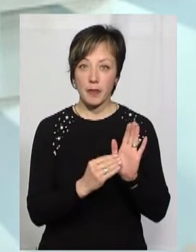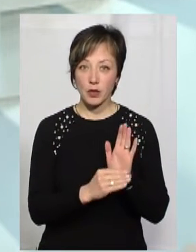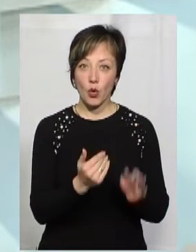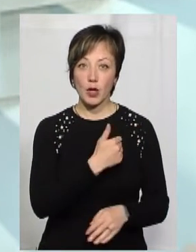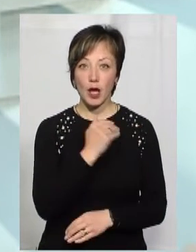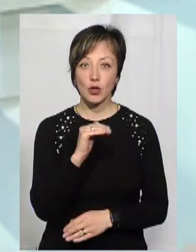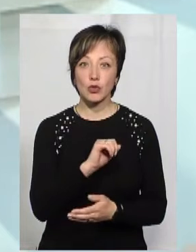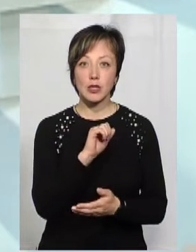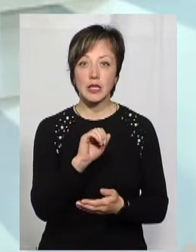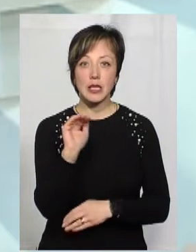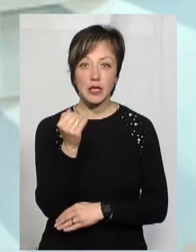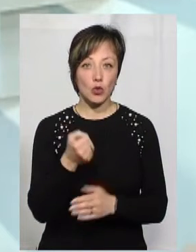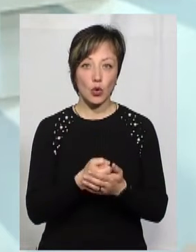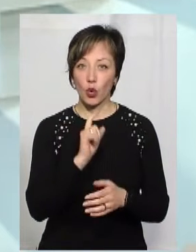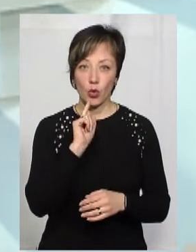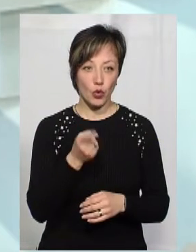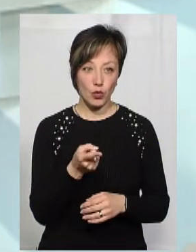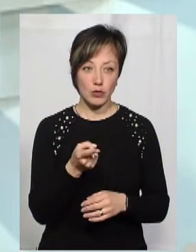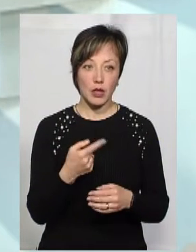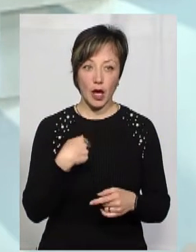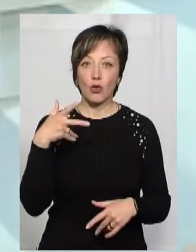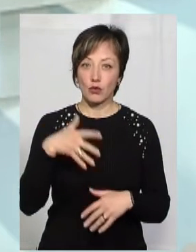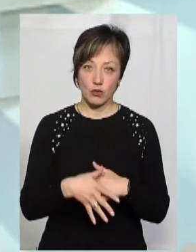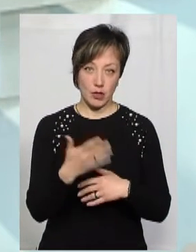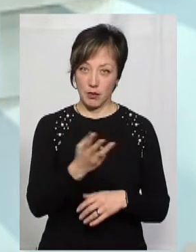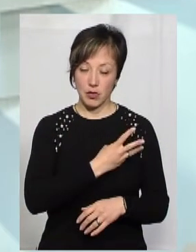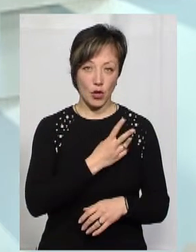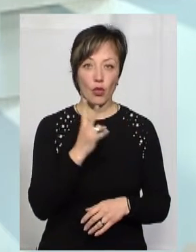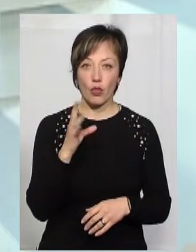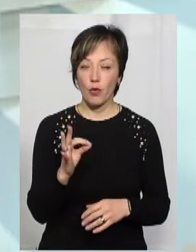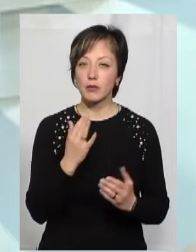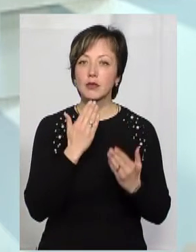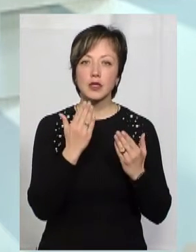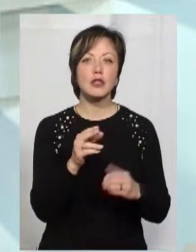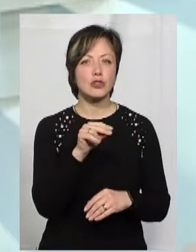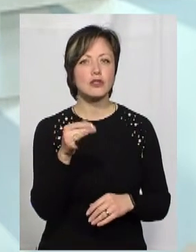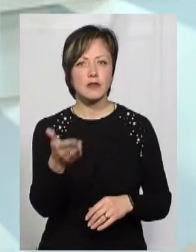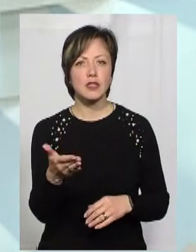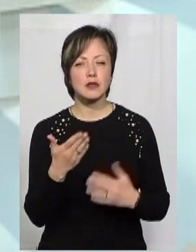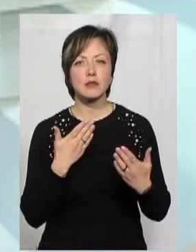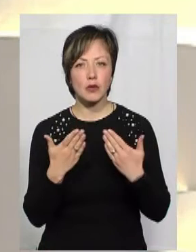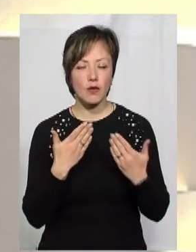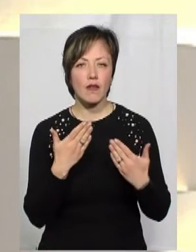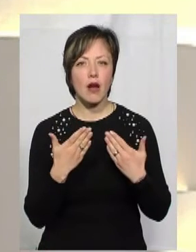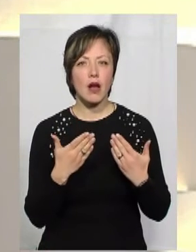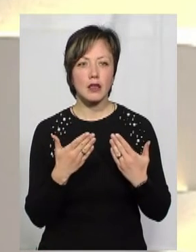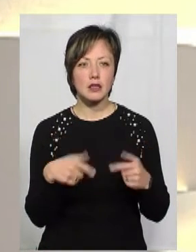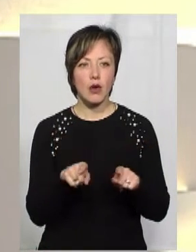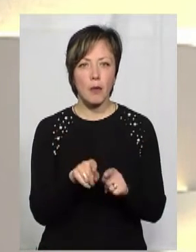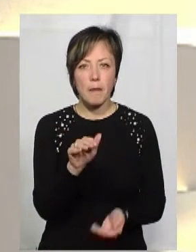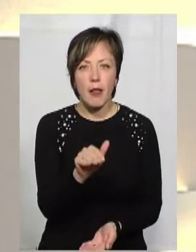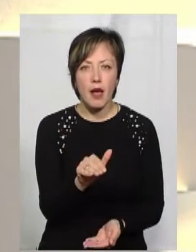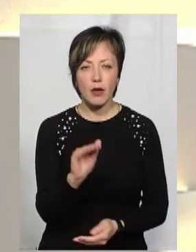що вони хочуть дитинку до року. Звичайно, я розумію їх бажання, але я завжди питаюся, чи ви спілкувалися з